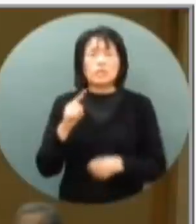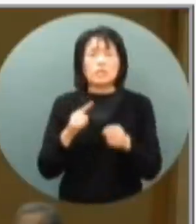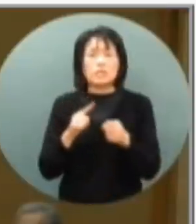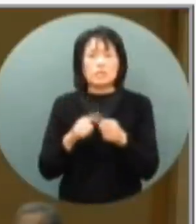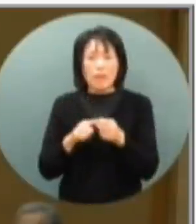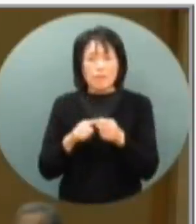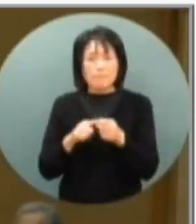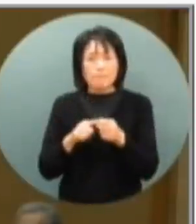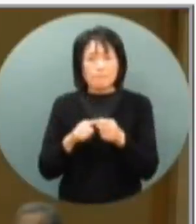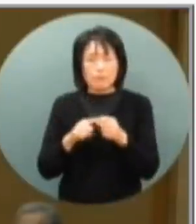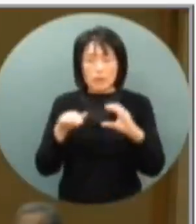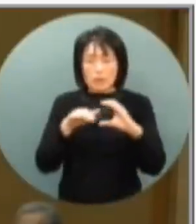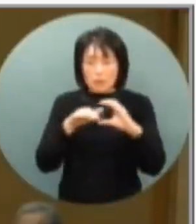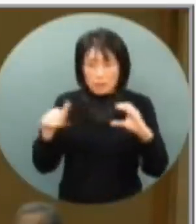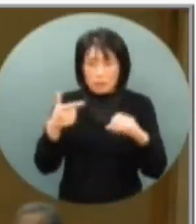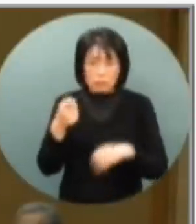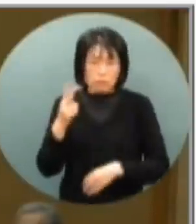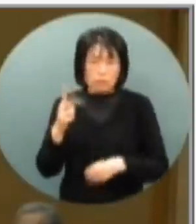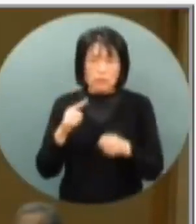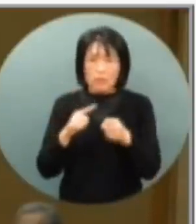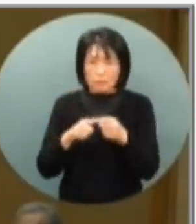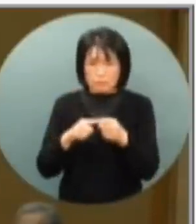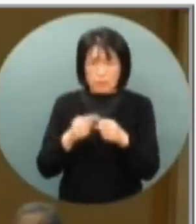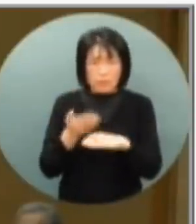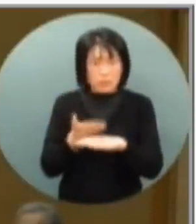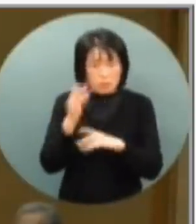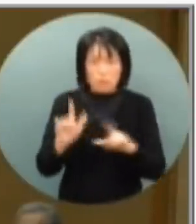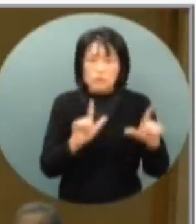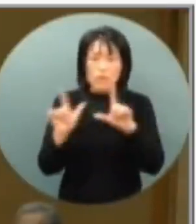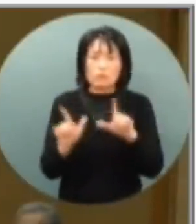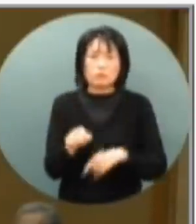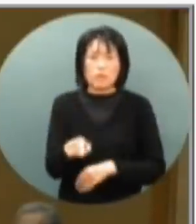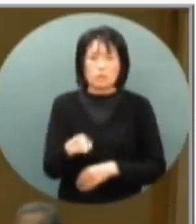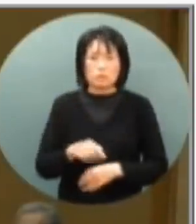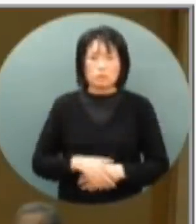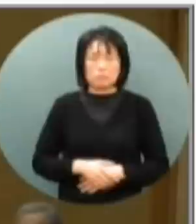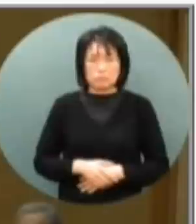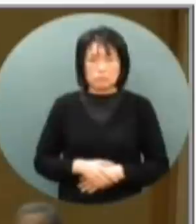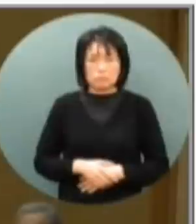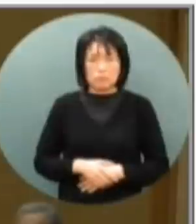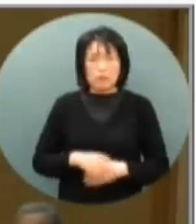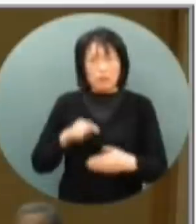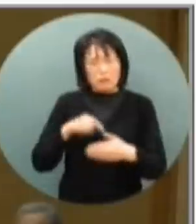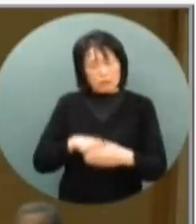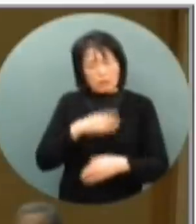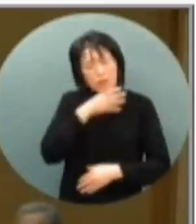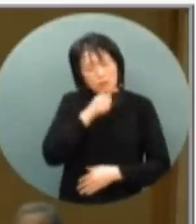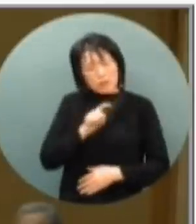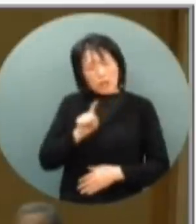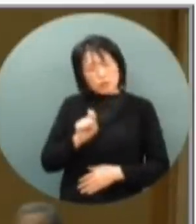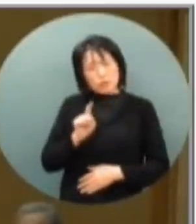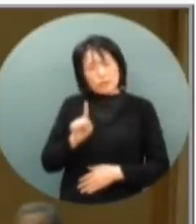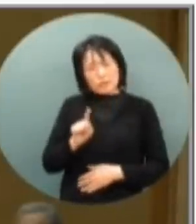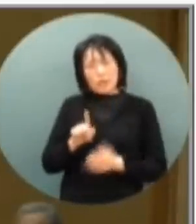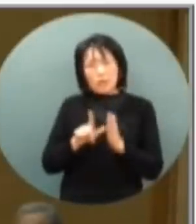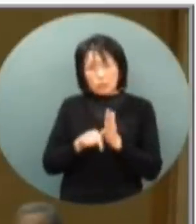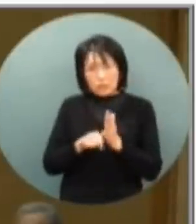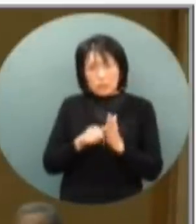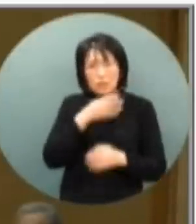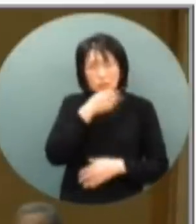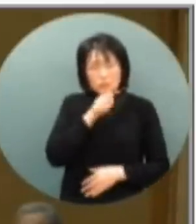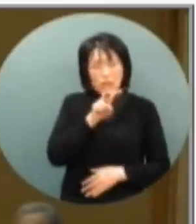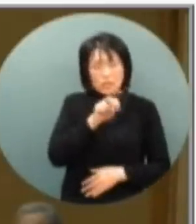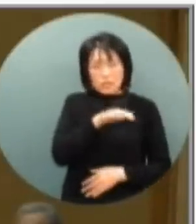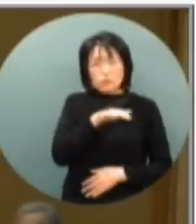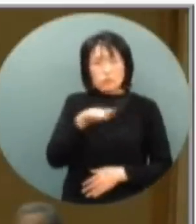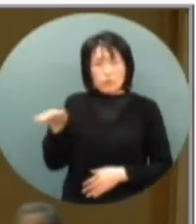以上に平均です。中には 11歳で、あるいは20代で、